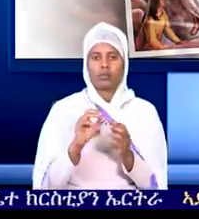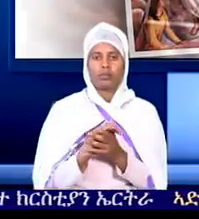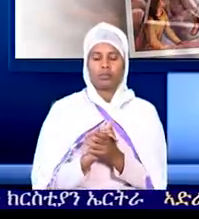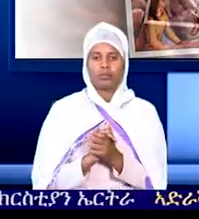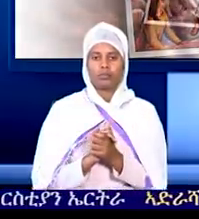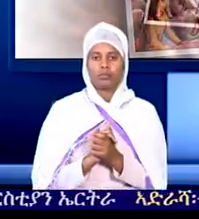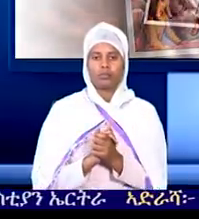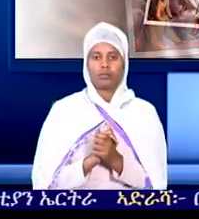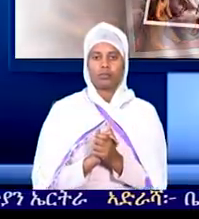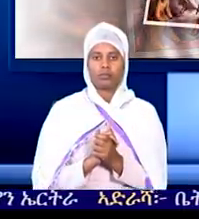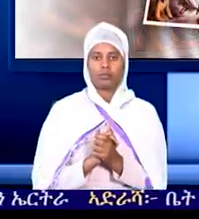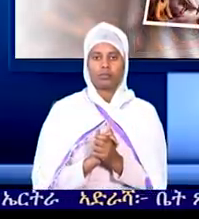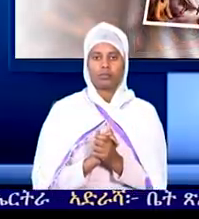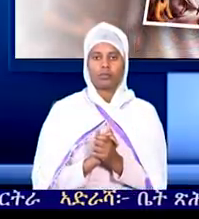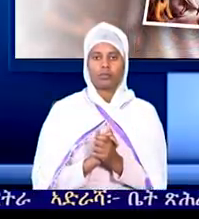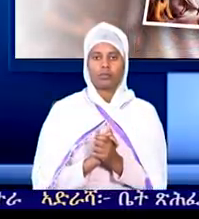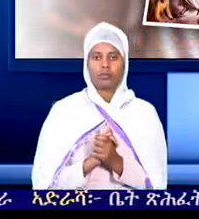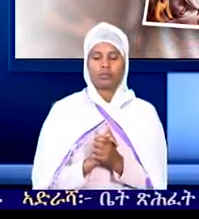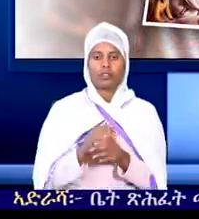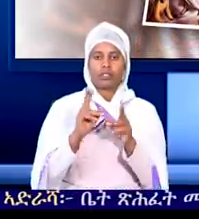14 ዘሎ ሃይለ ቃሊ